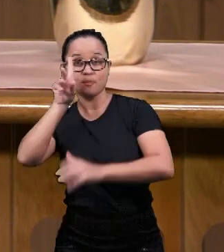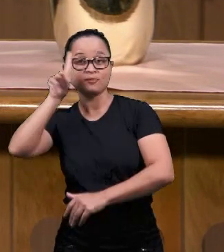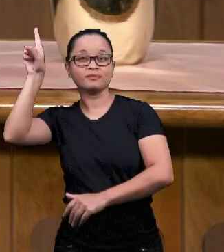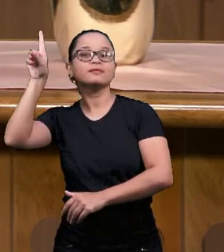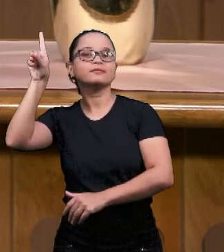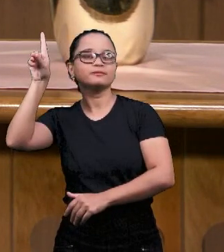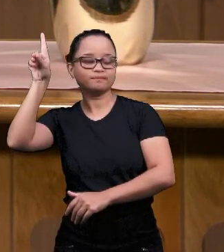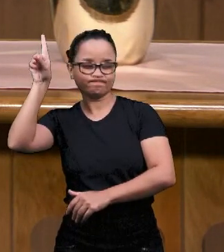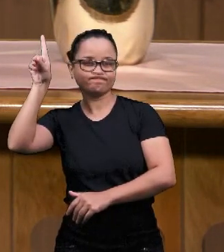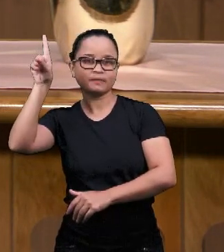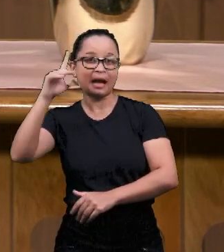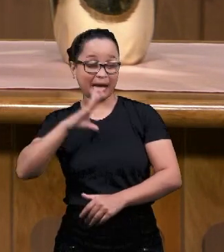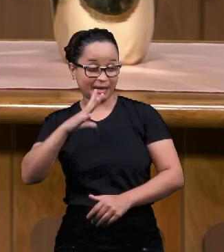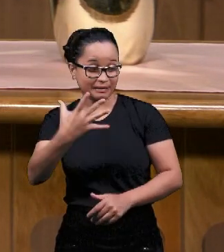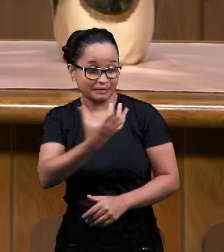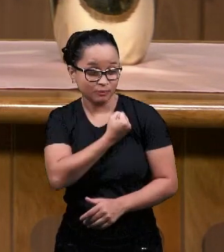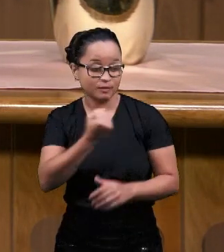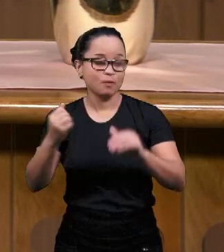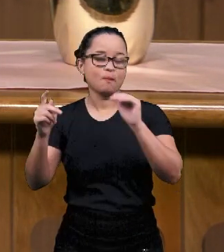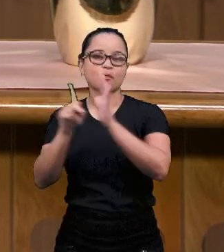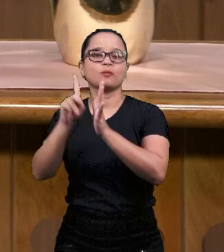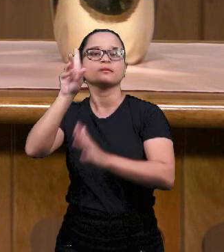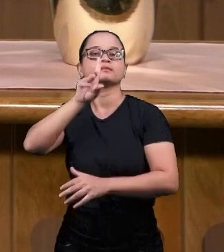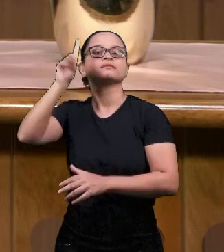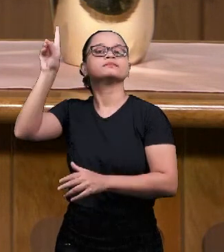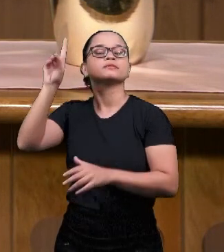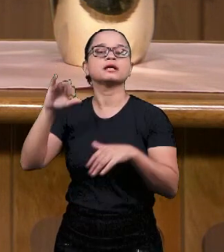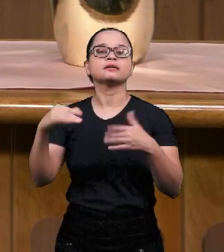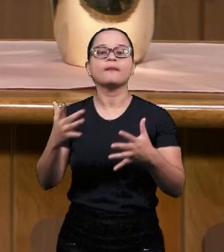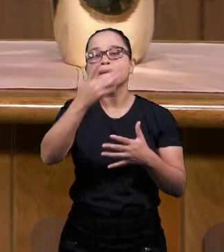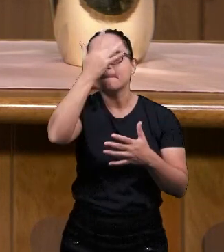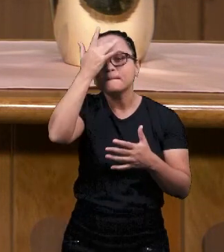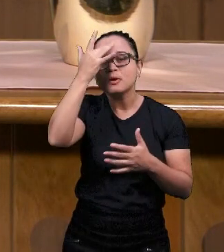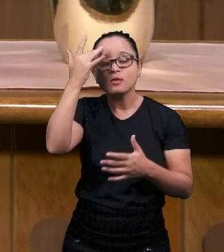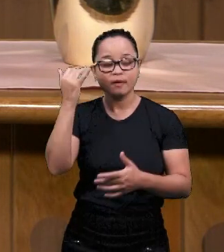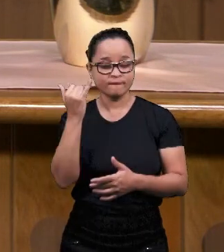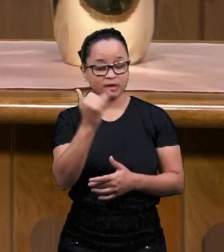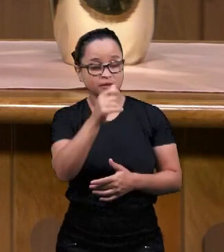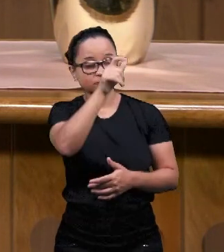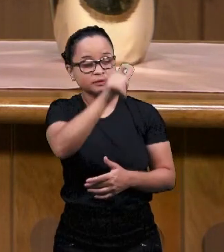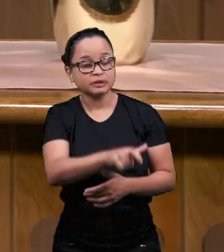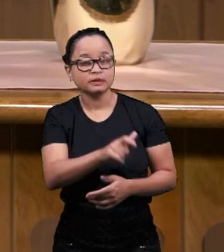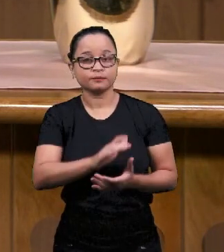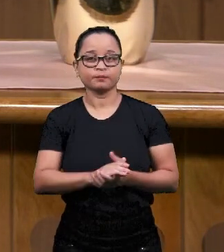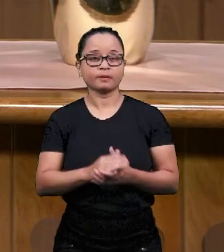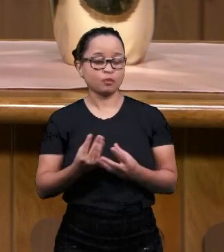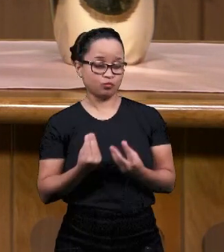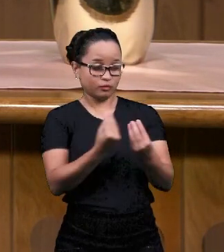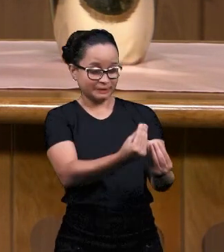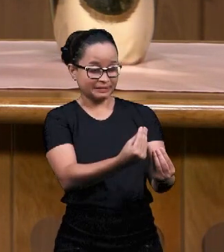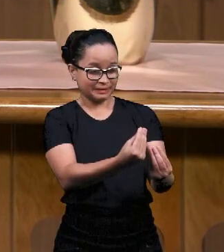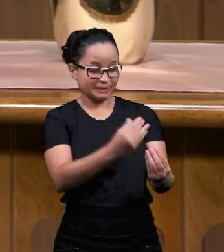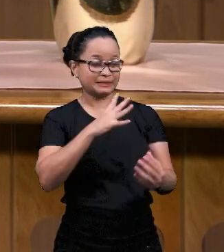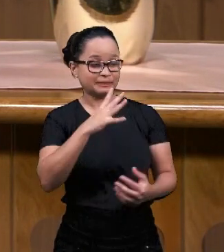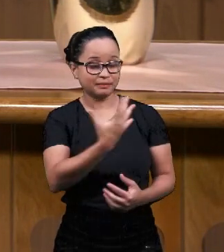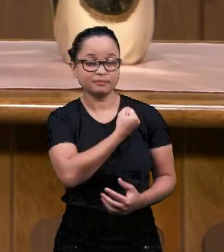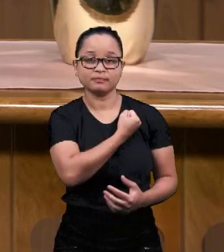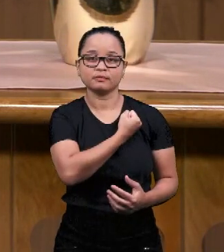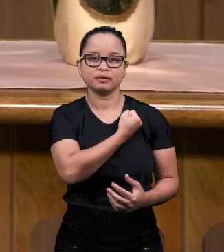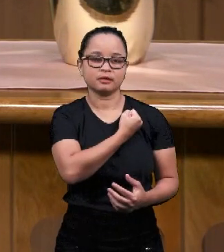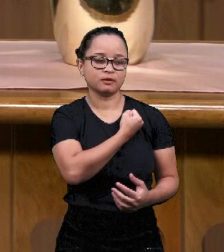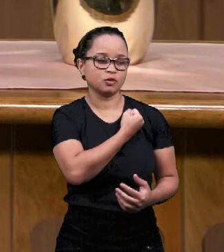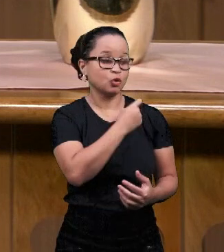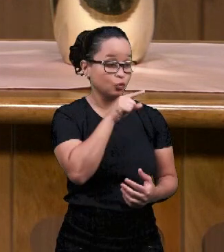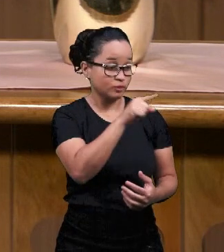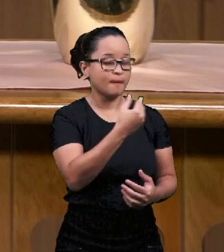дар Божий, сокровище Божие, спасение Божие. И кто говорит с тобой, который может тебе дать это